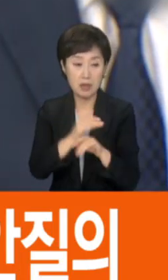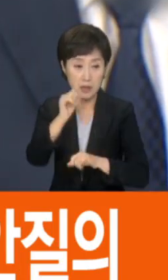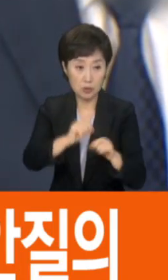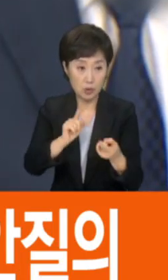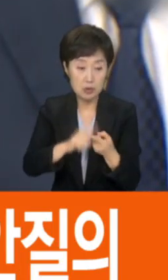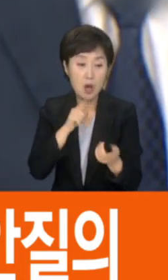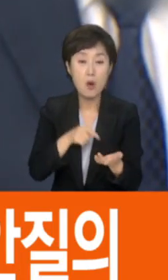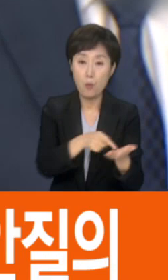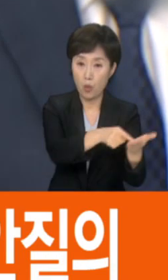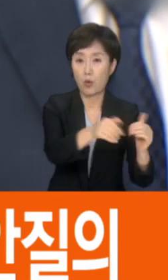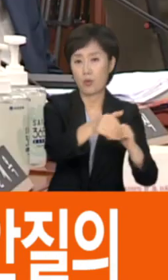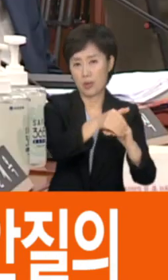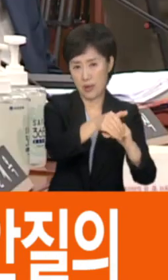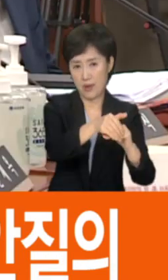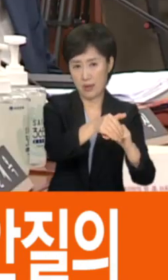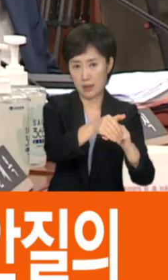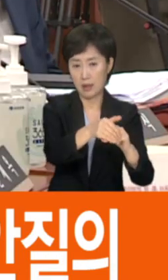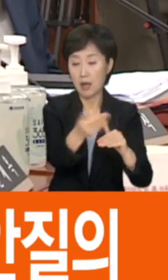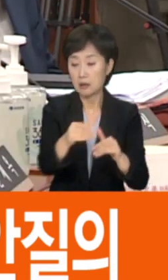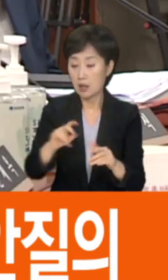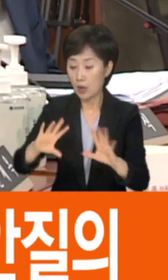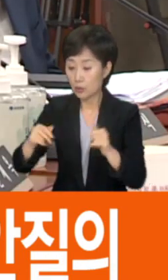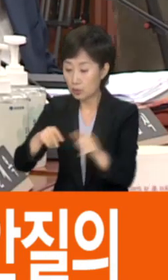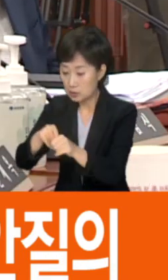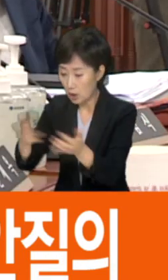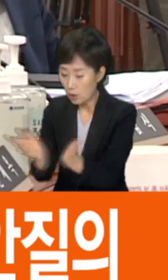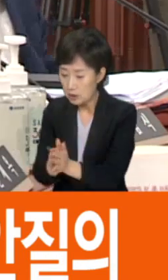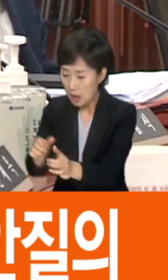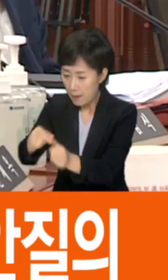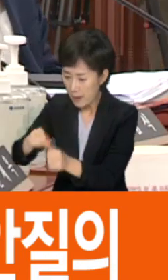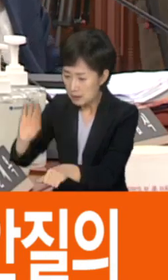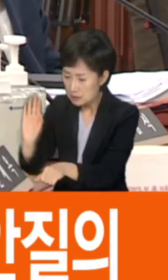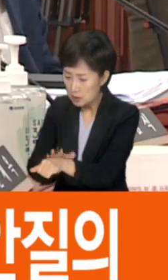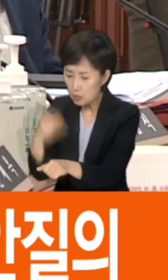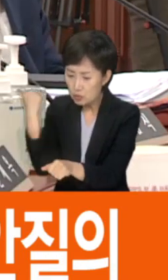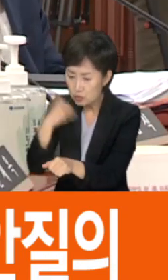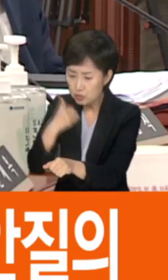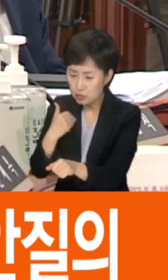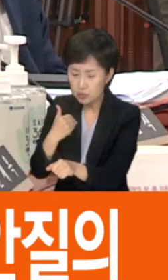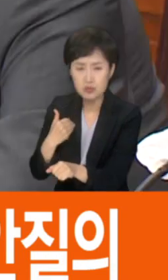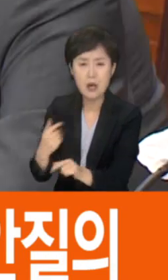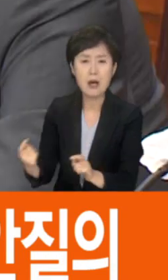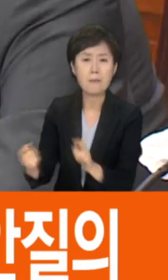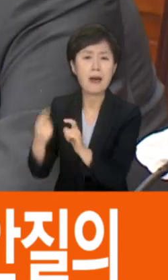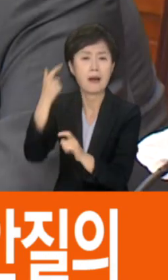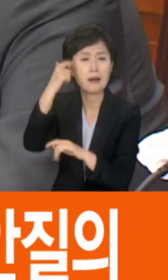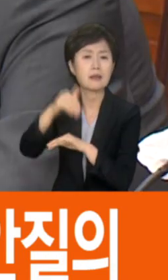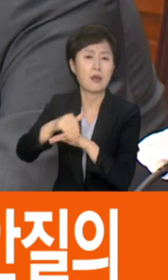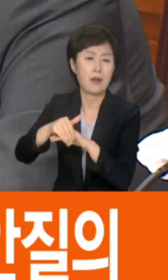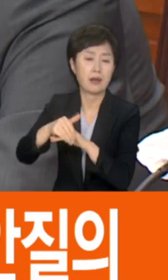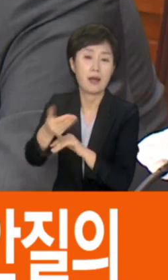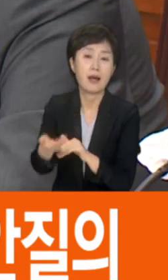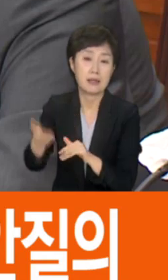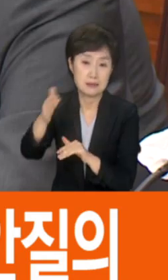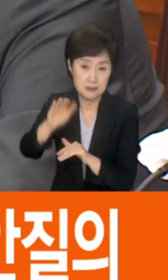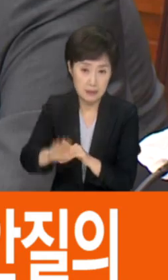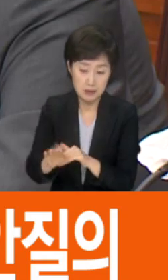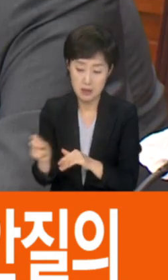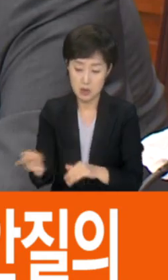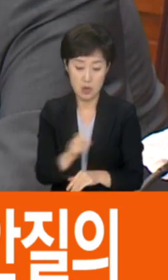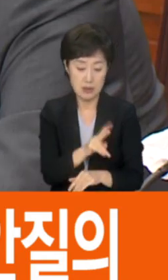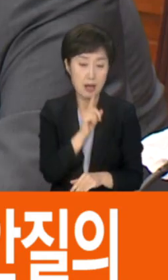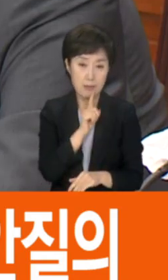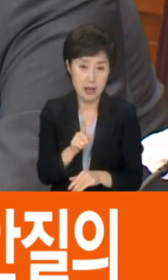보이는데 국정원 인사 파행 논란 등에 대한 질의도 나올 것으로 예상됩니다. 하지만 현안 질의에 앞서서